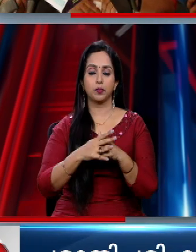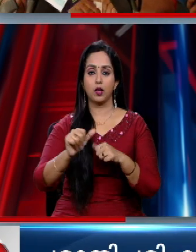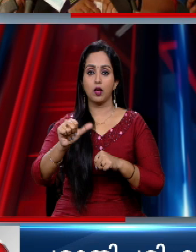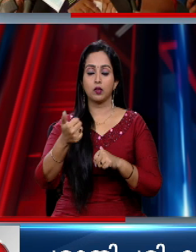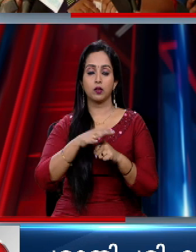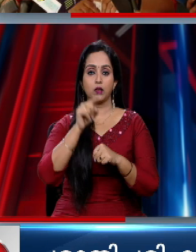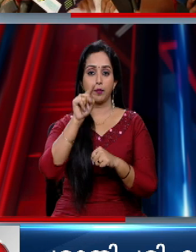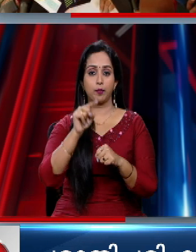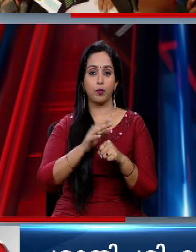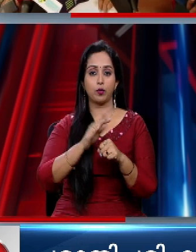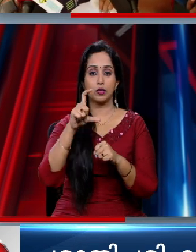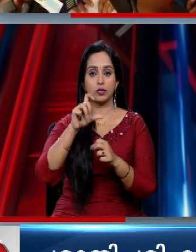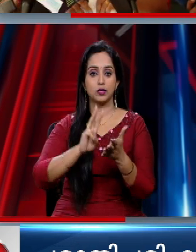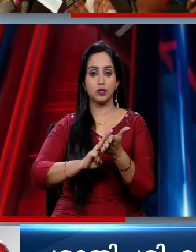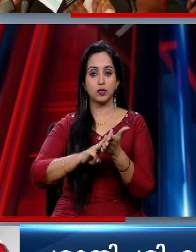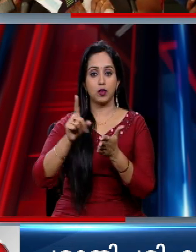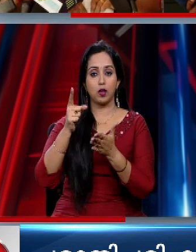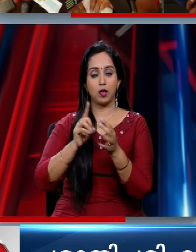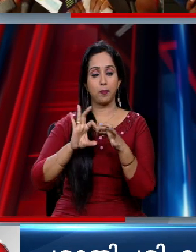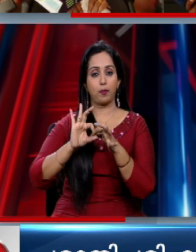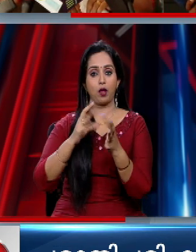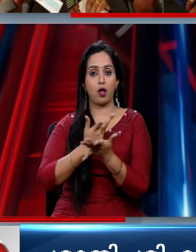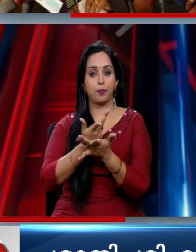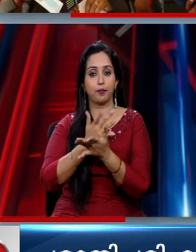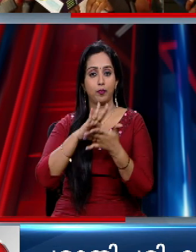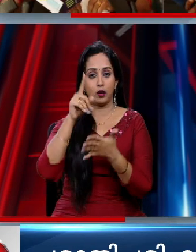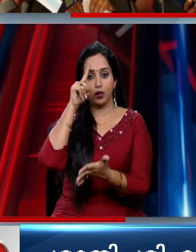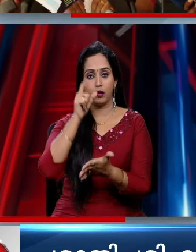ബഹുമാനപ്പെട്ട മുഖ്യമന്ത്രിയുമായിട്ട് കൂടിയാലോചിച്ച്